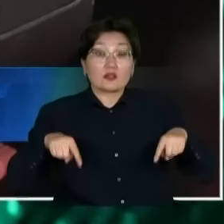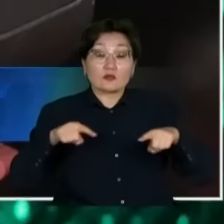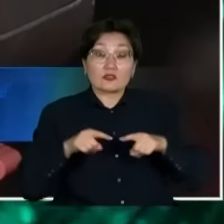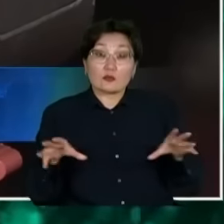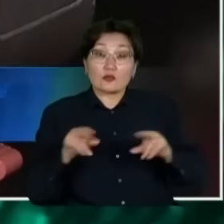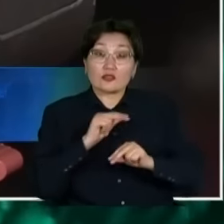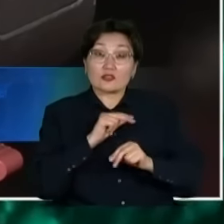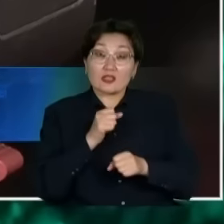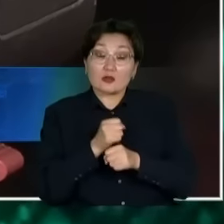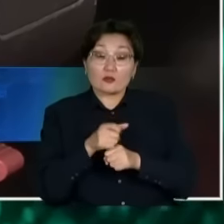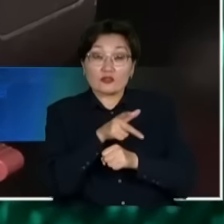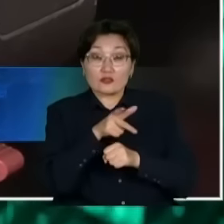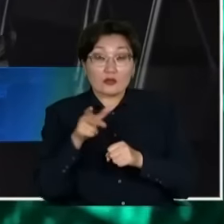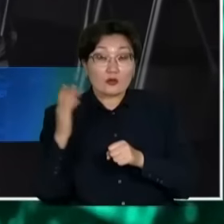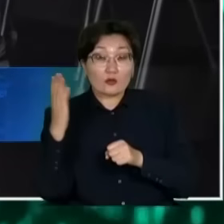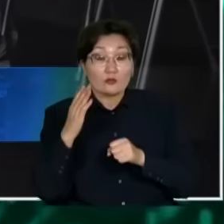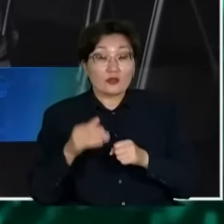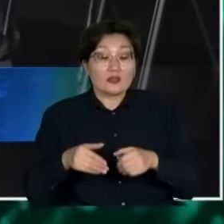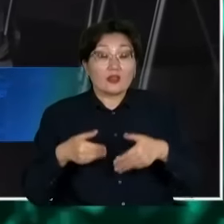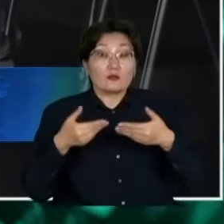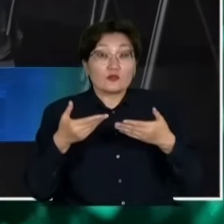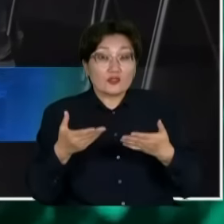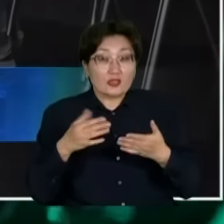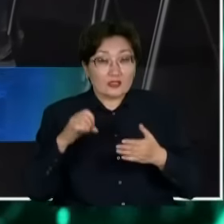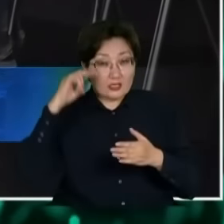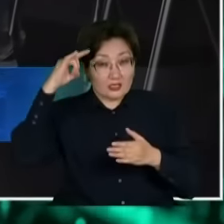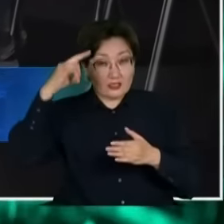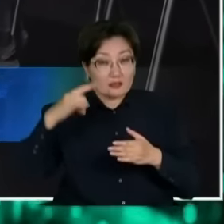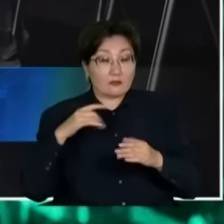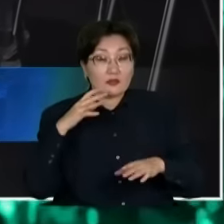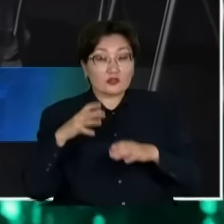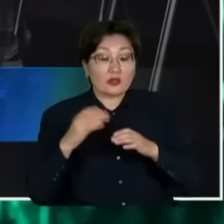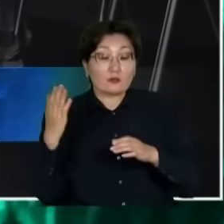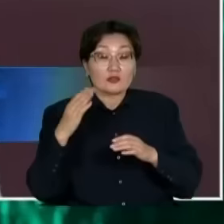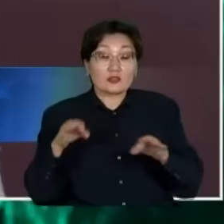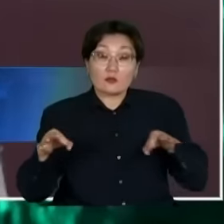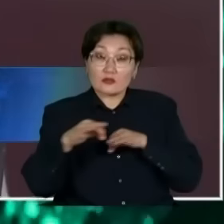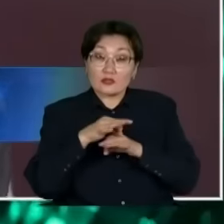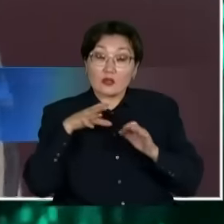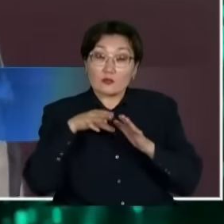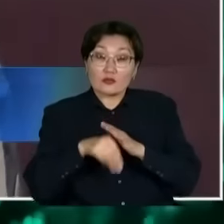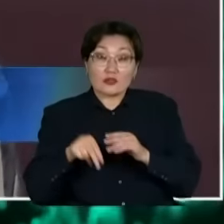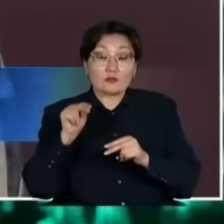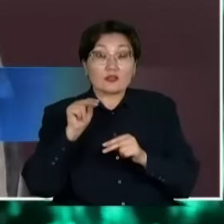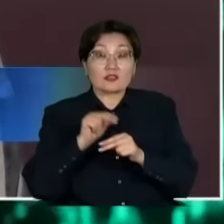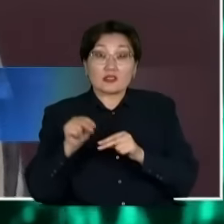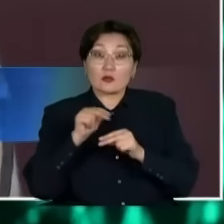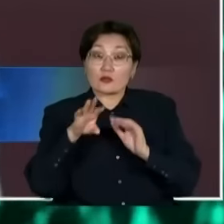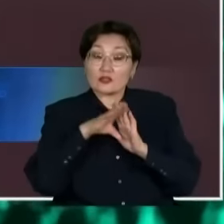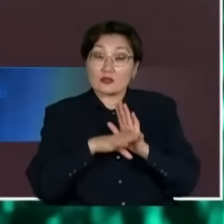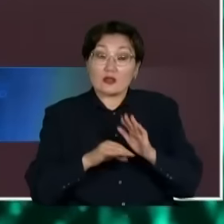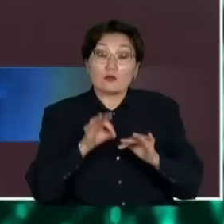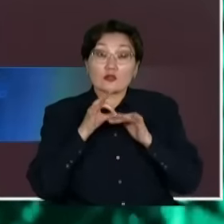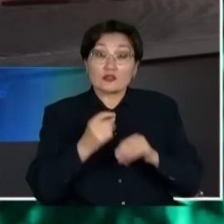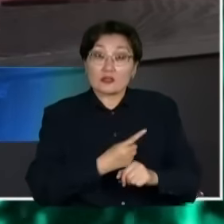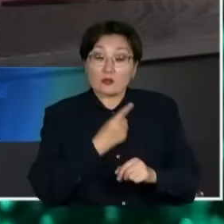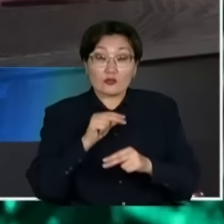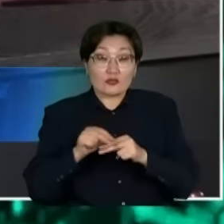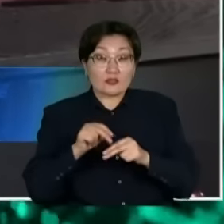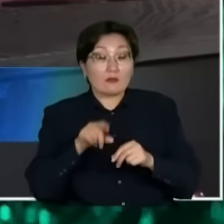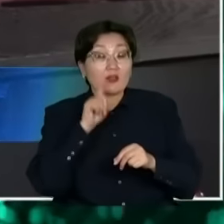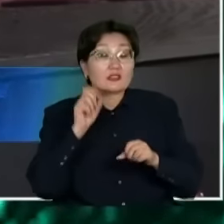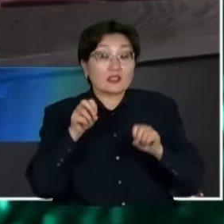созданий фильмов а также продвижению отечественных и международных кинопроектора ках образовательной программы прошли мастер-классы для молодых